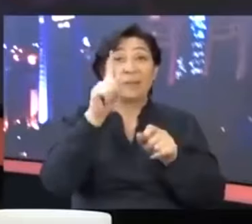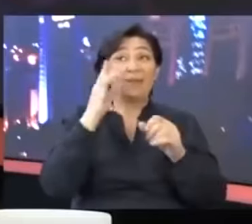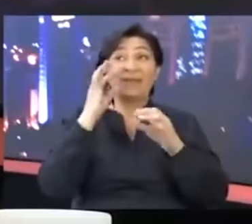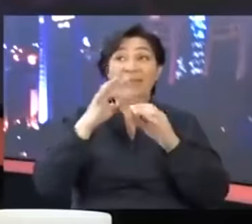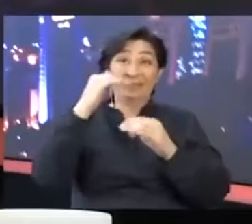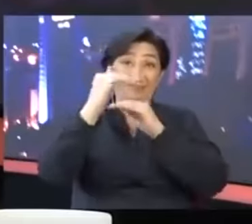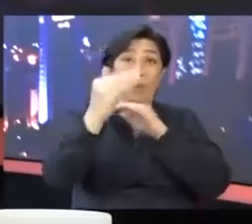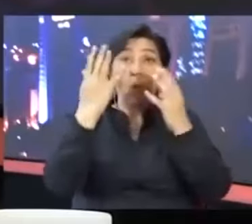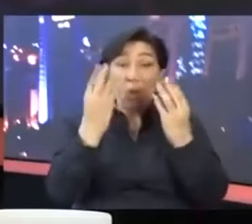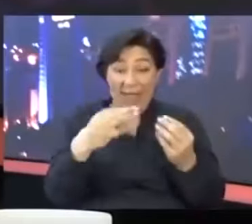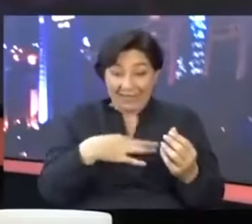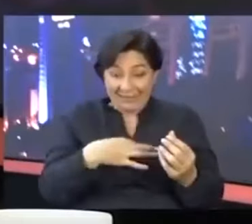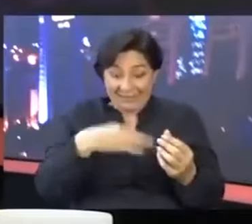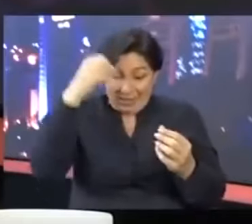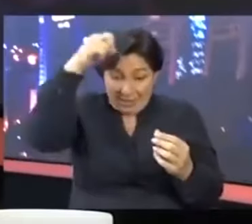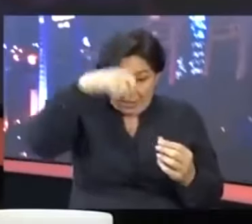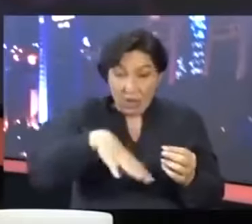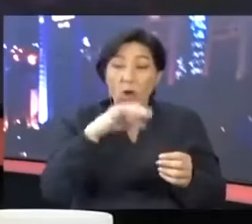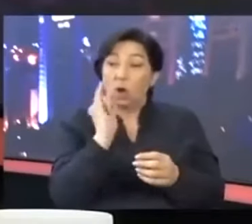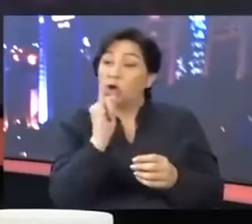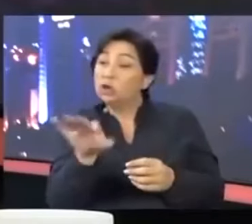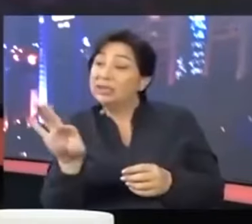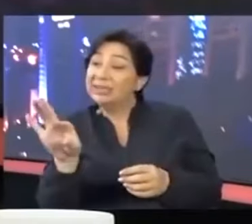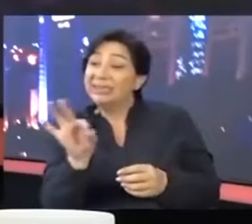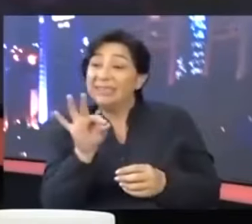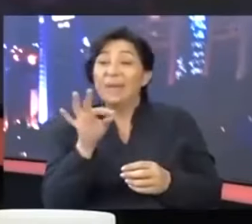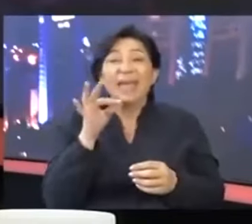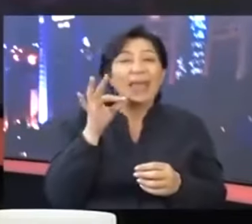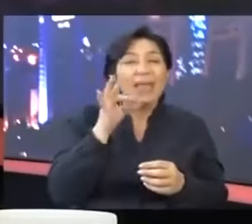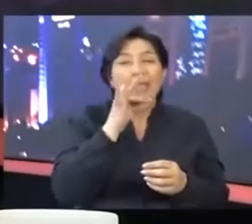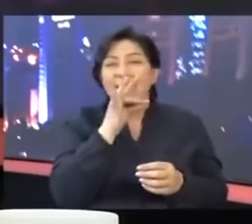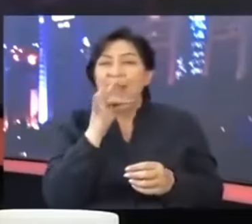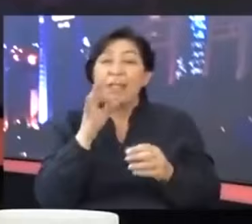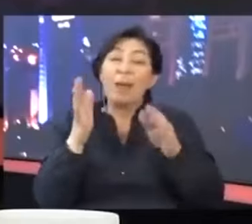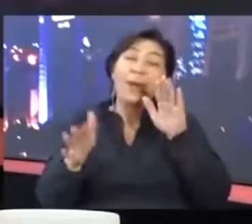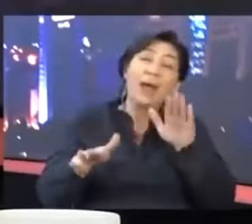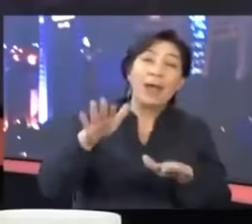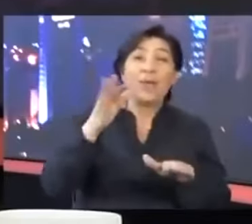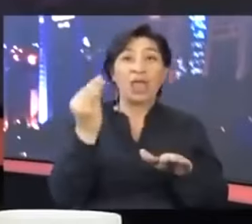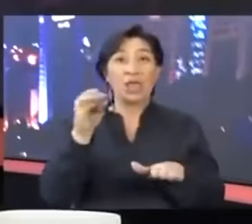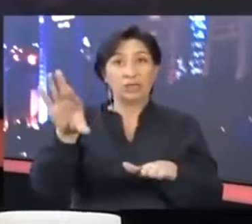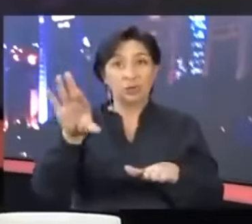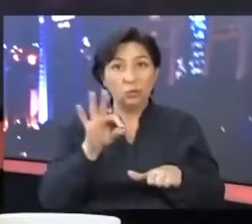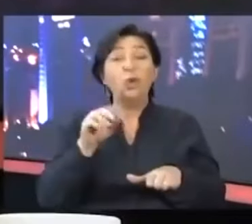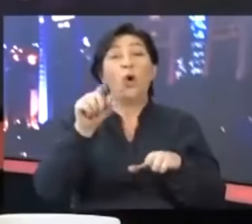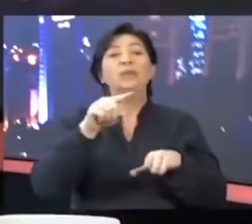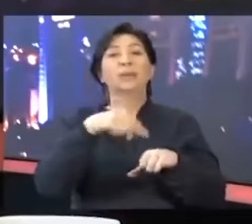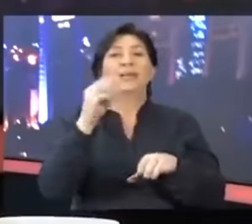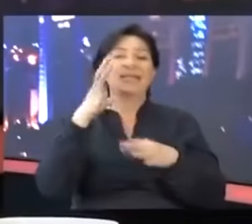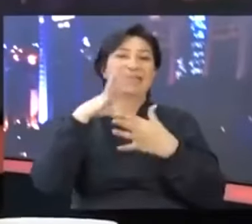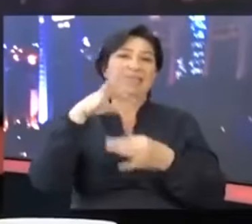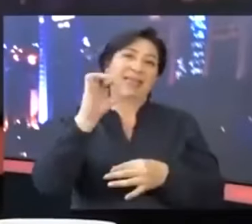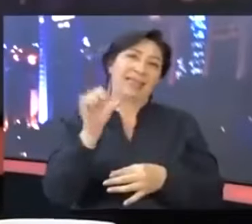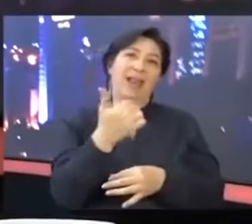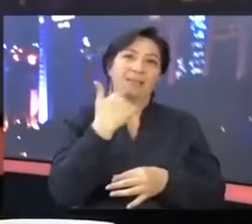olarak yaratılmış Ken Eee kötüyü seçme ihtimaline rağmen İyi seçiyorsa o da işte insanı değerli